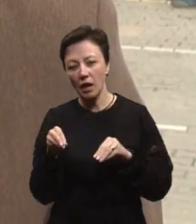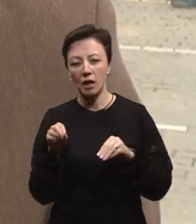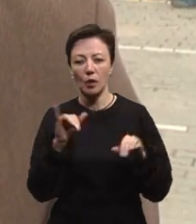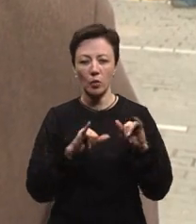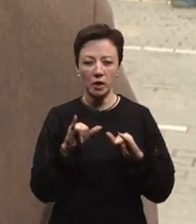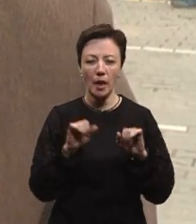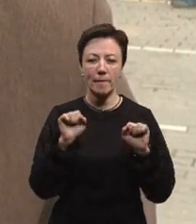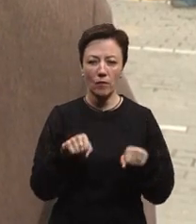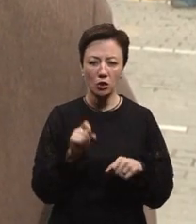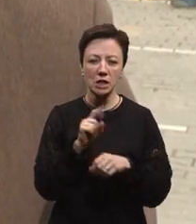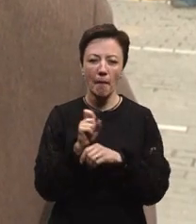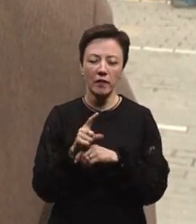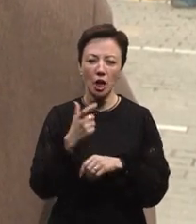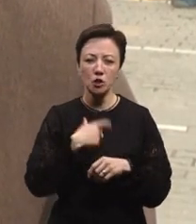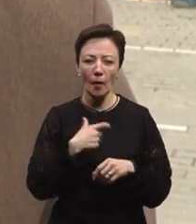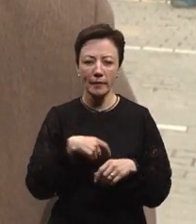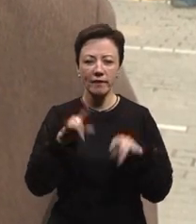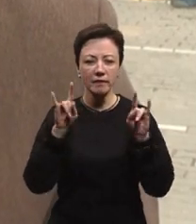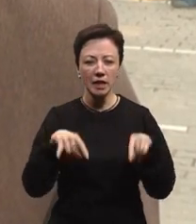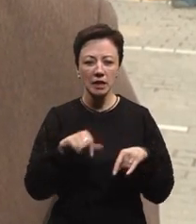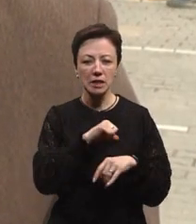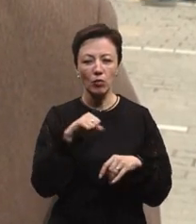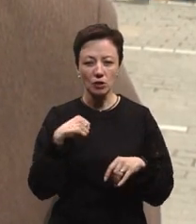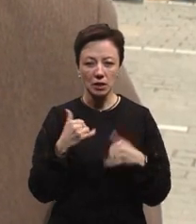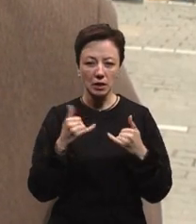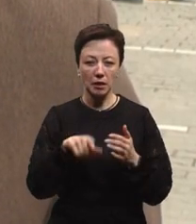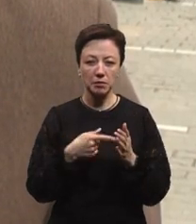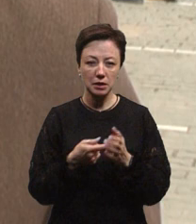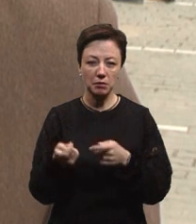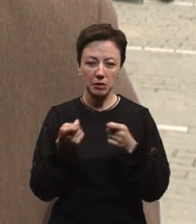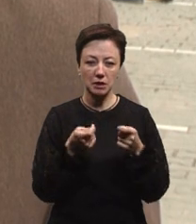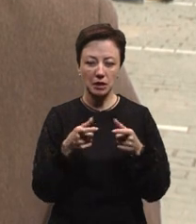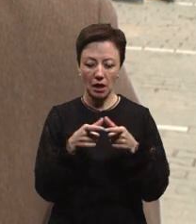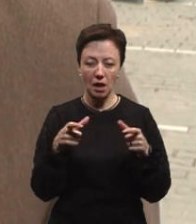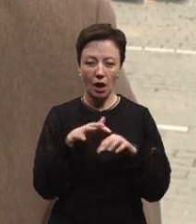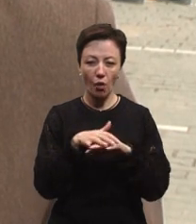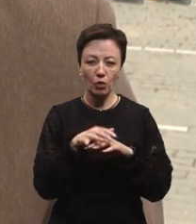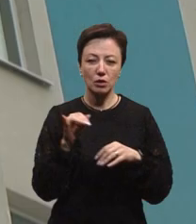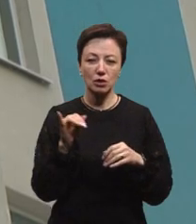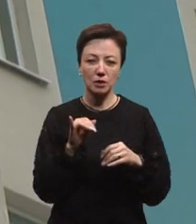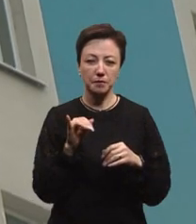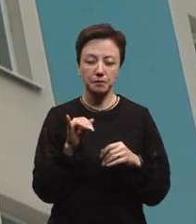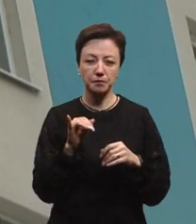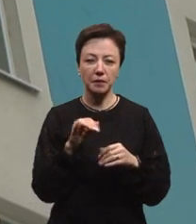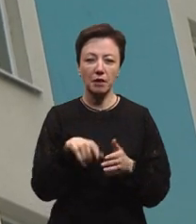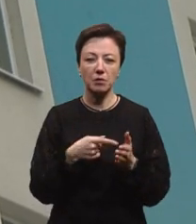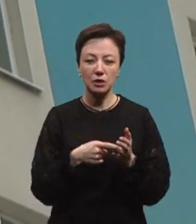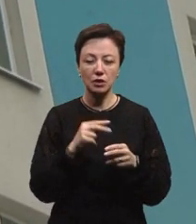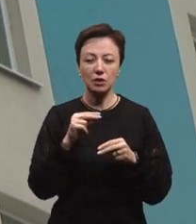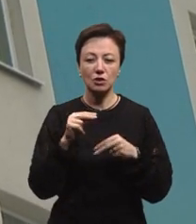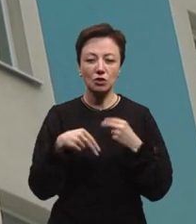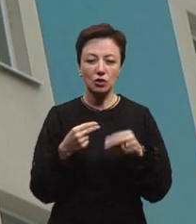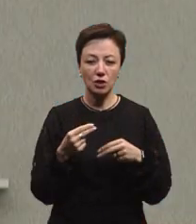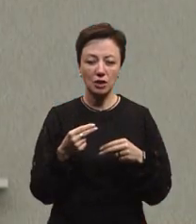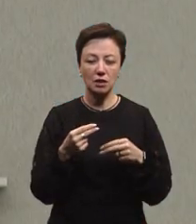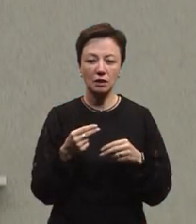може замовляти собі вікна самостійно для міста приносити рахунок і відповідно місто через е-е